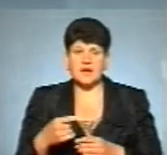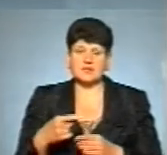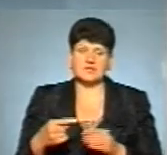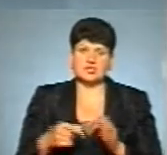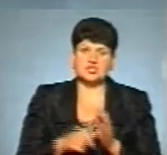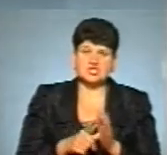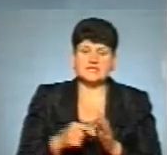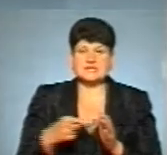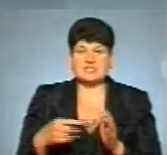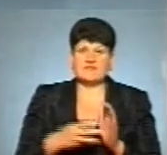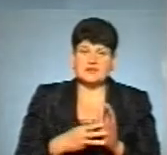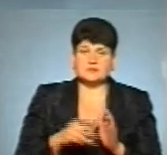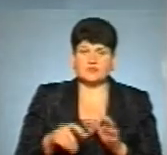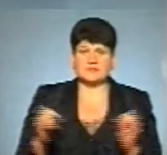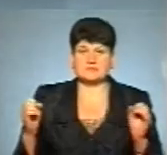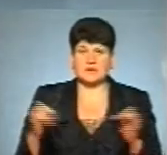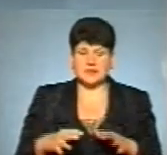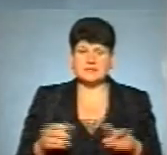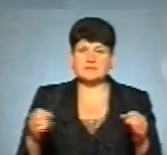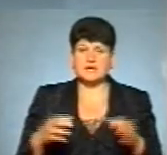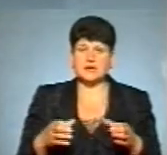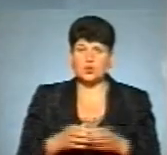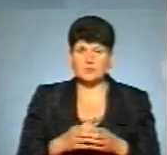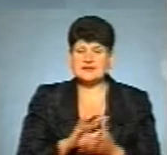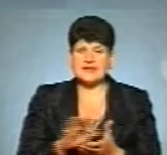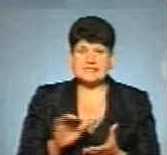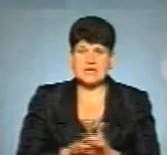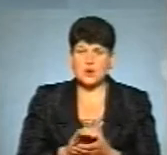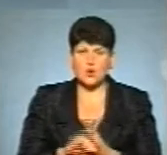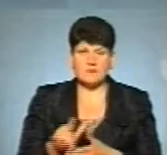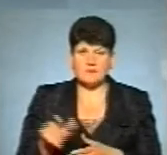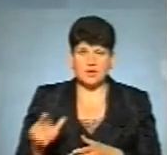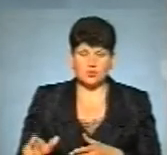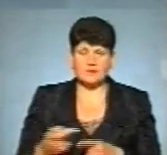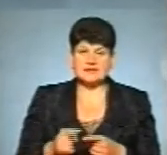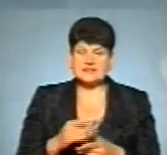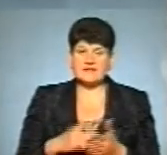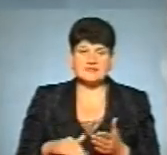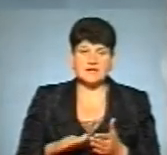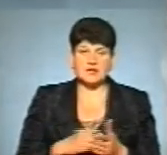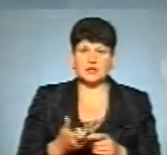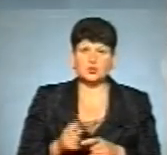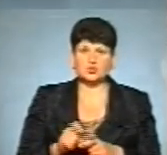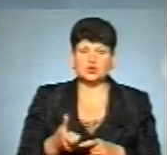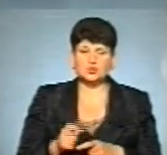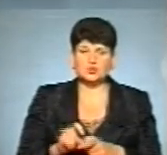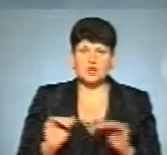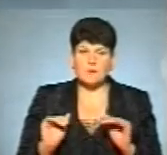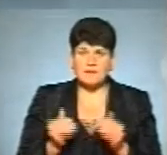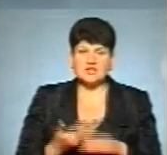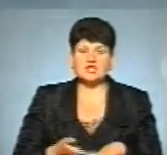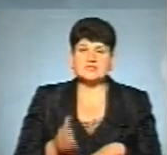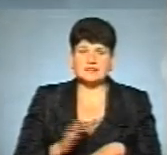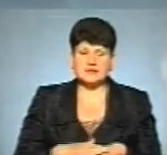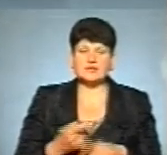чоловік збиратися. Збірні групи з незнайомими людьми взагалі це так буде дуже-дуже, напевно, обмежено і складно. Я думаю, що